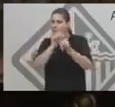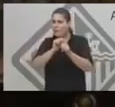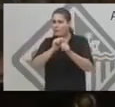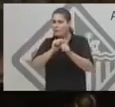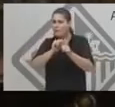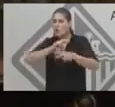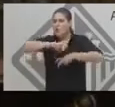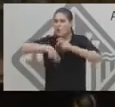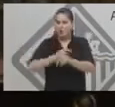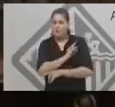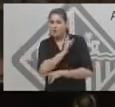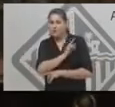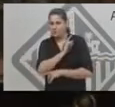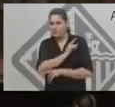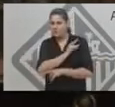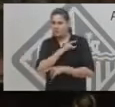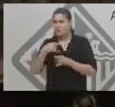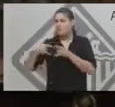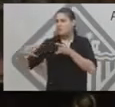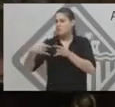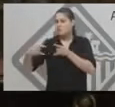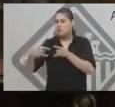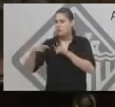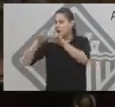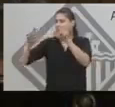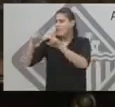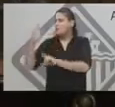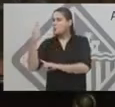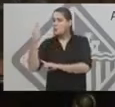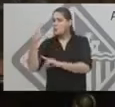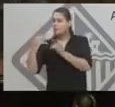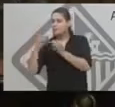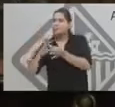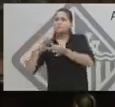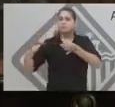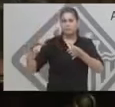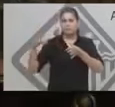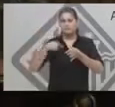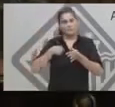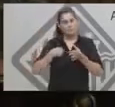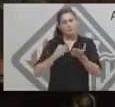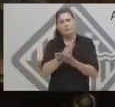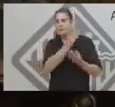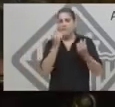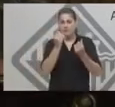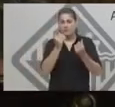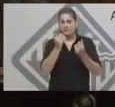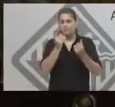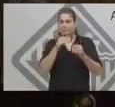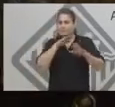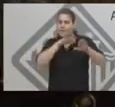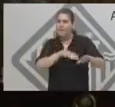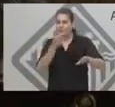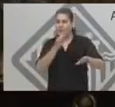i renunciant i desconnectant-nos de l'oligopoli. Tenim un deute amb el medi ambient i no podem esperar més. Perquè una ciutat